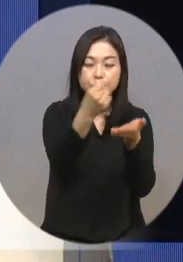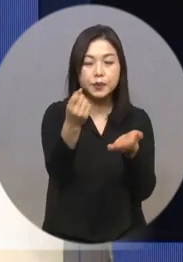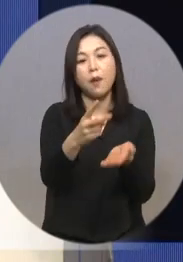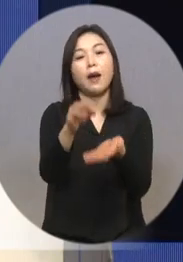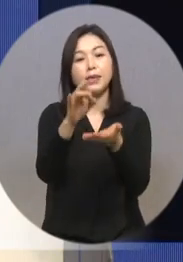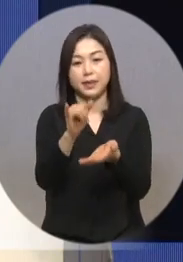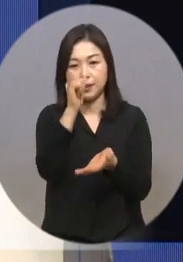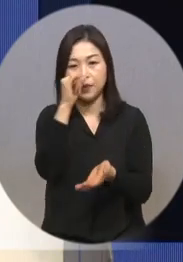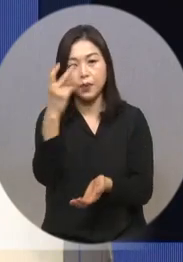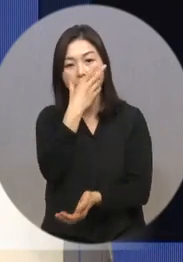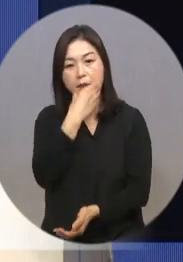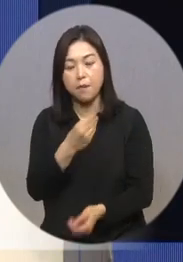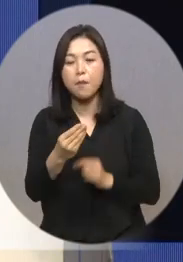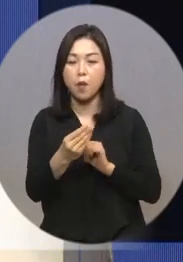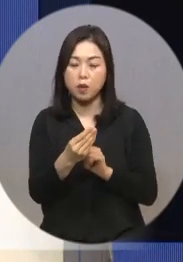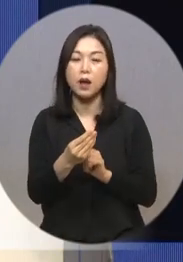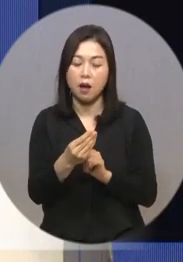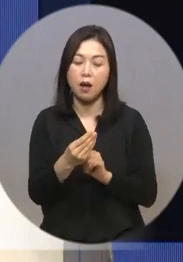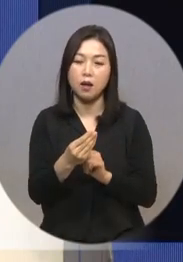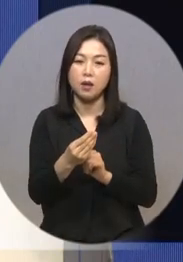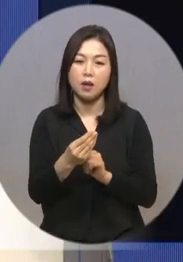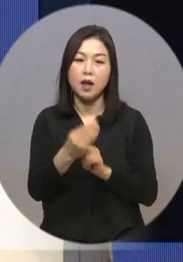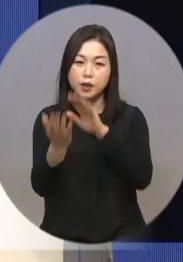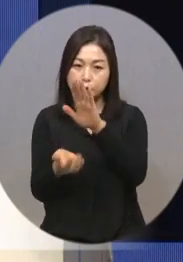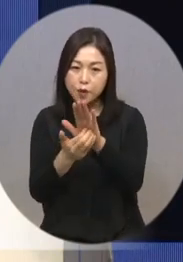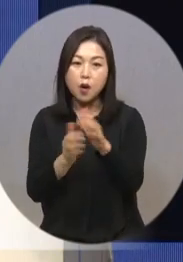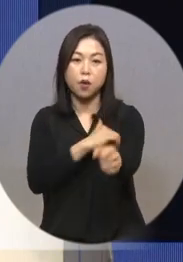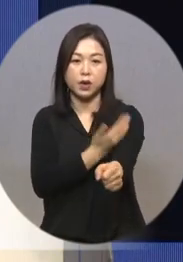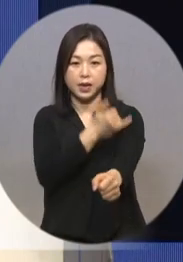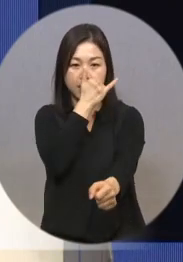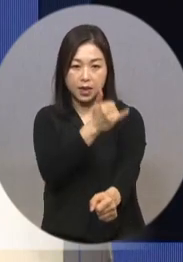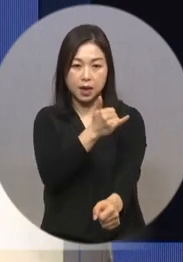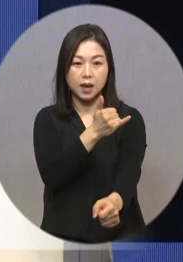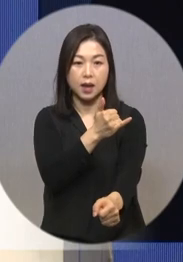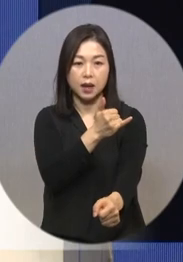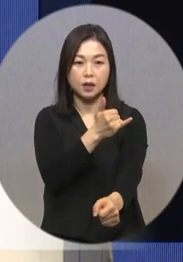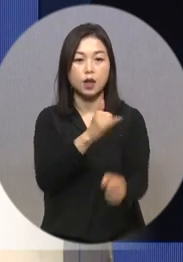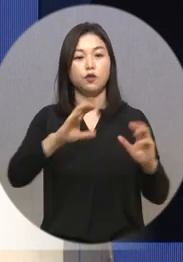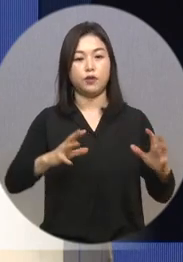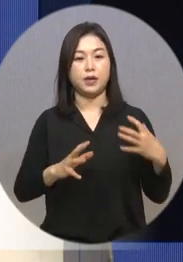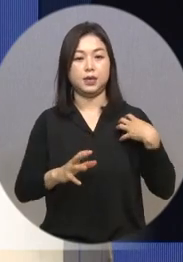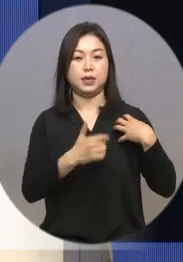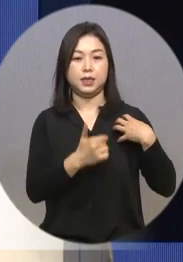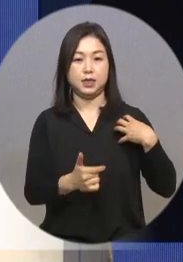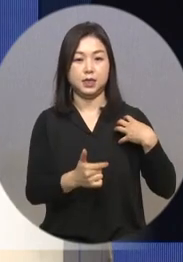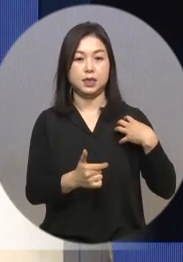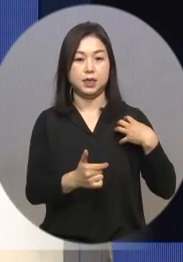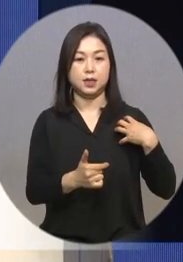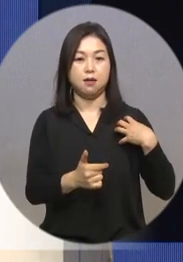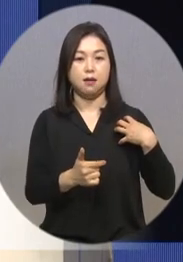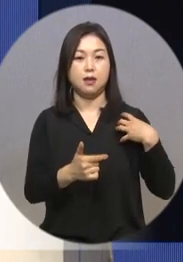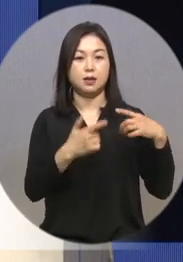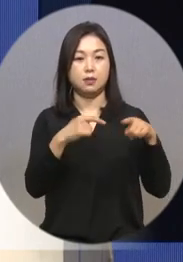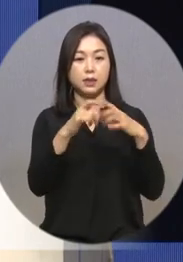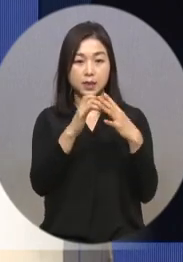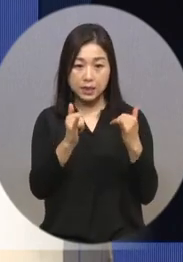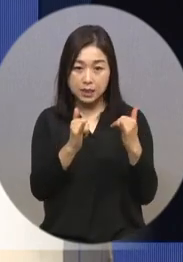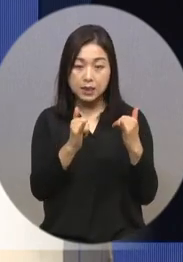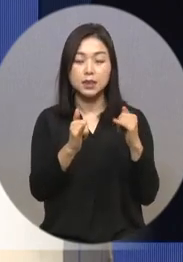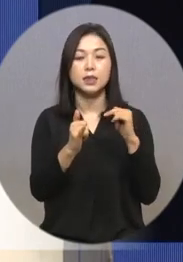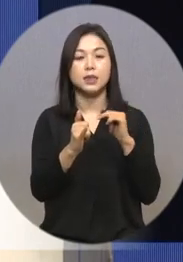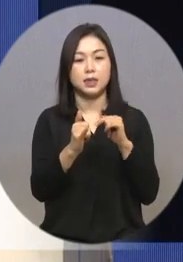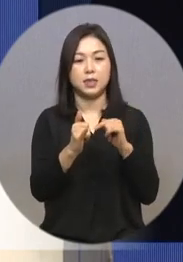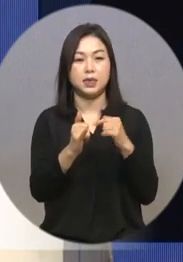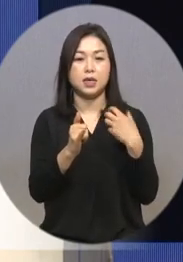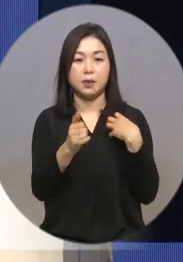있고 행복을 추구할 권리가 있다고 이야기 헌법 선언하고 있지만 과연 우리 국가가 정치권이 한국에 그런 역할을 하고 있는지 이